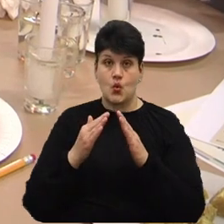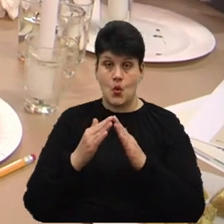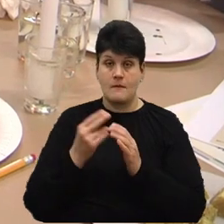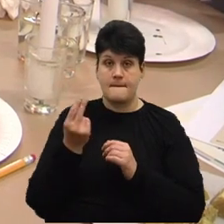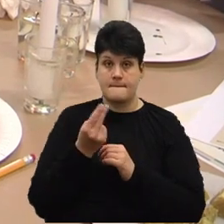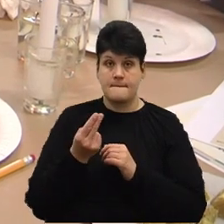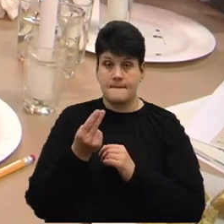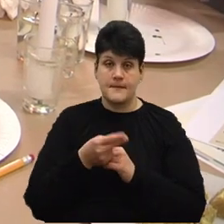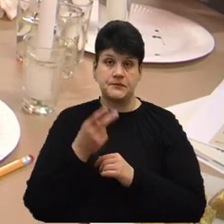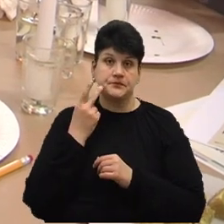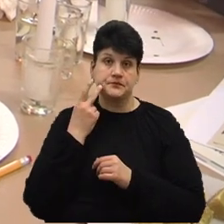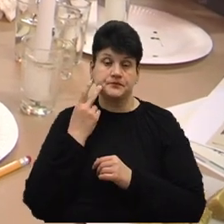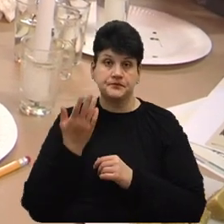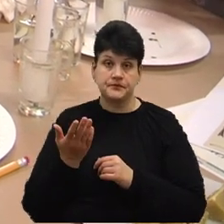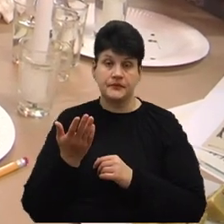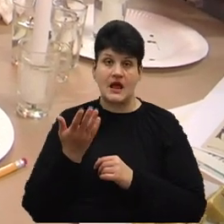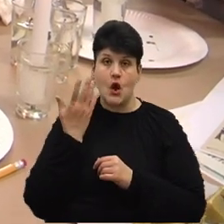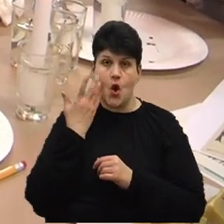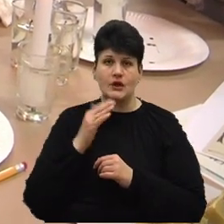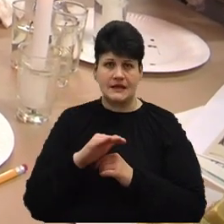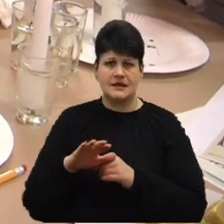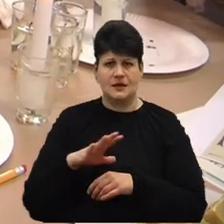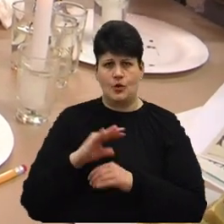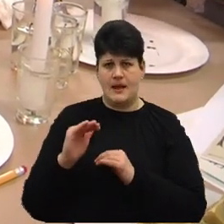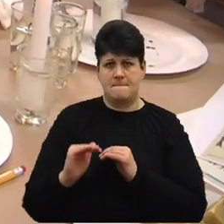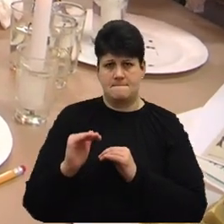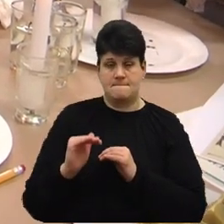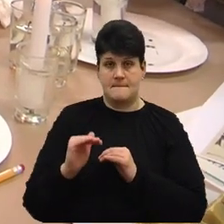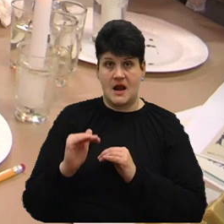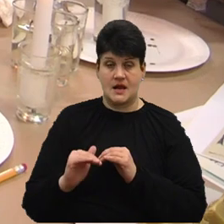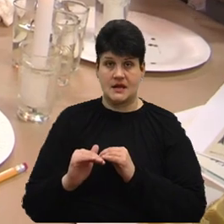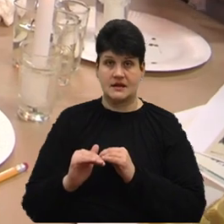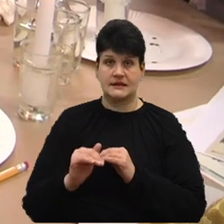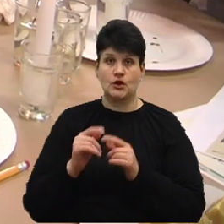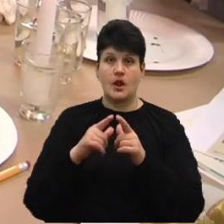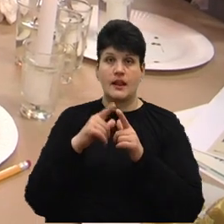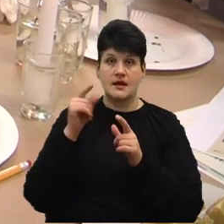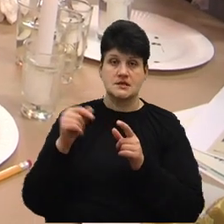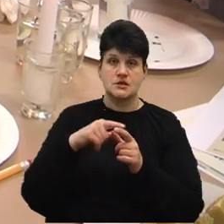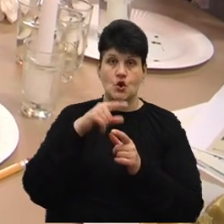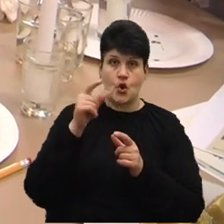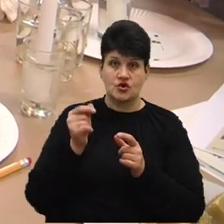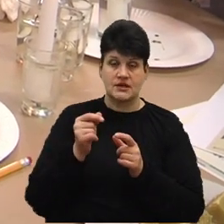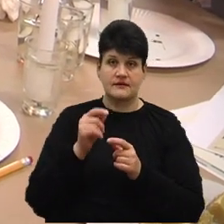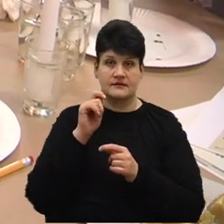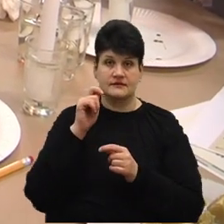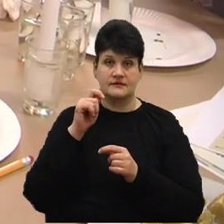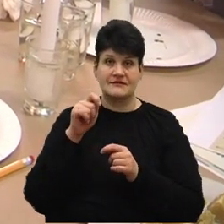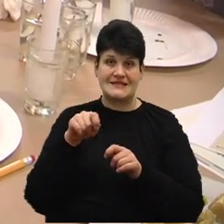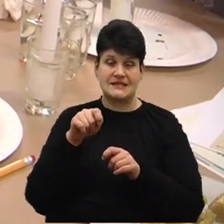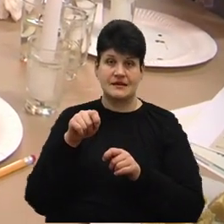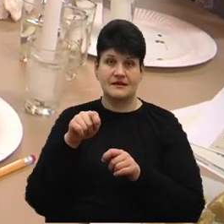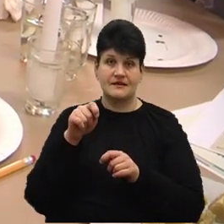весь час. І коли діти мої були малі, то прикладали листочки в цибулиння, клали,